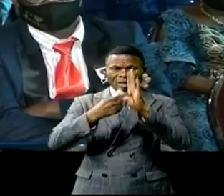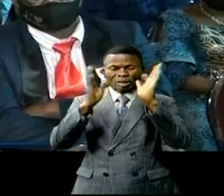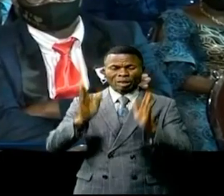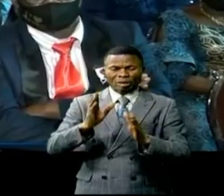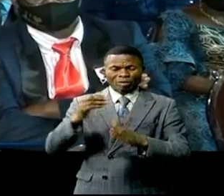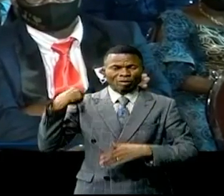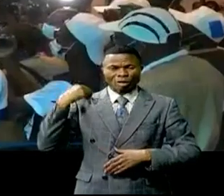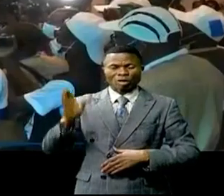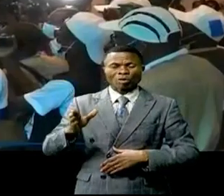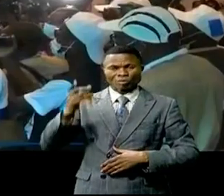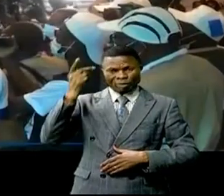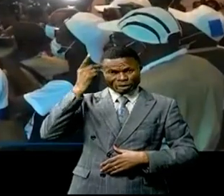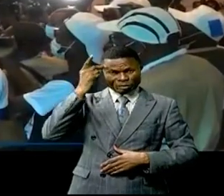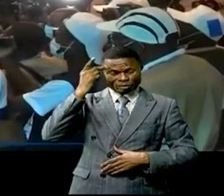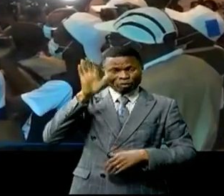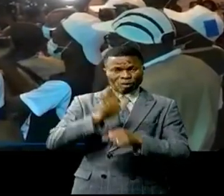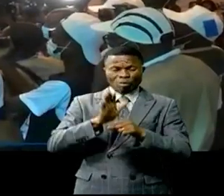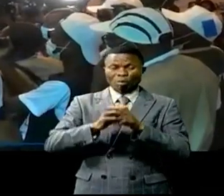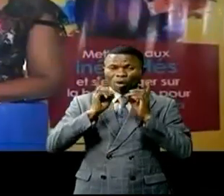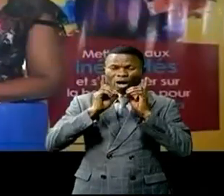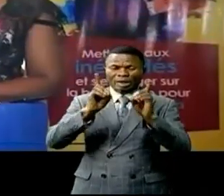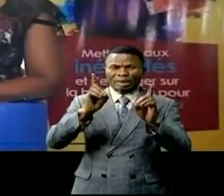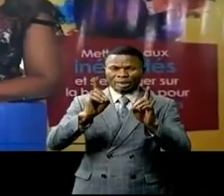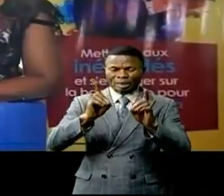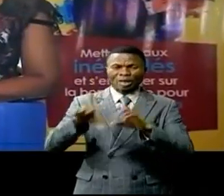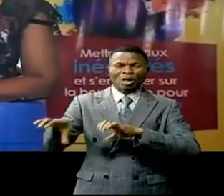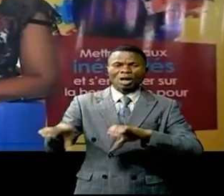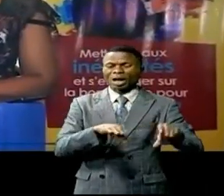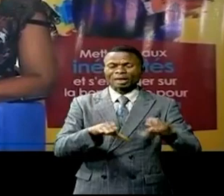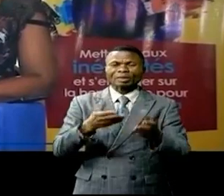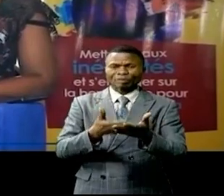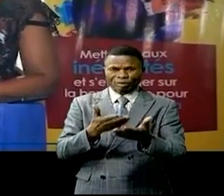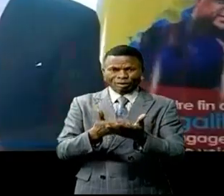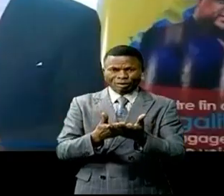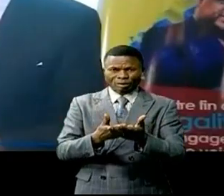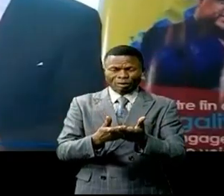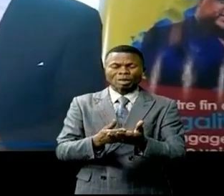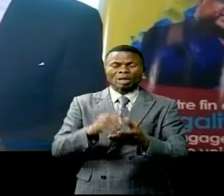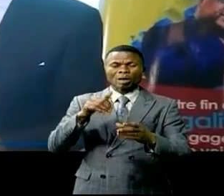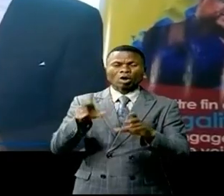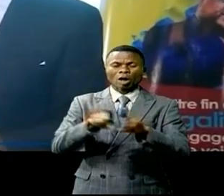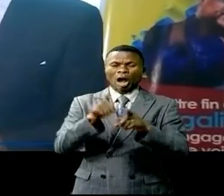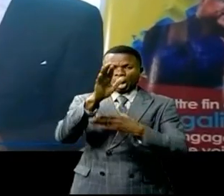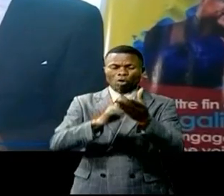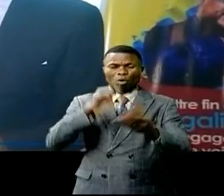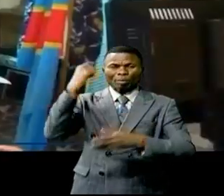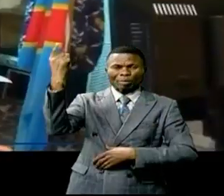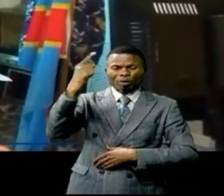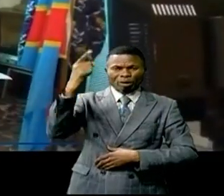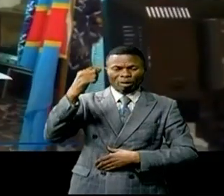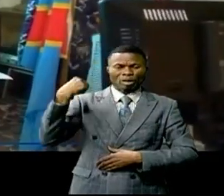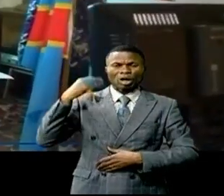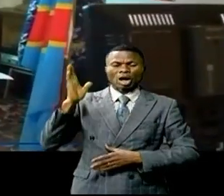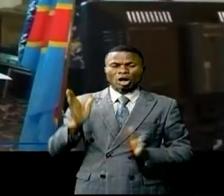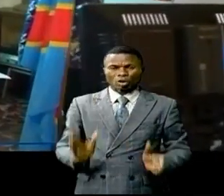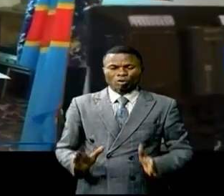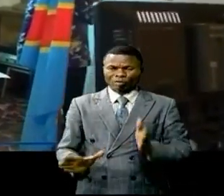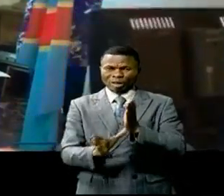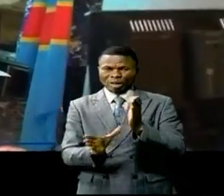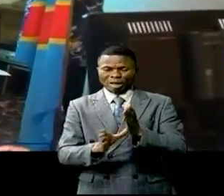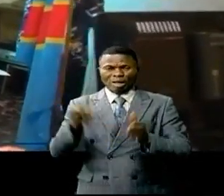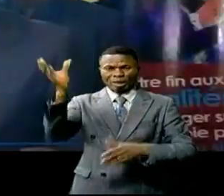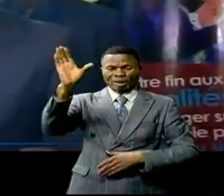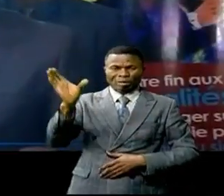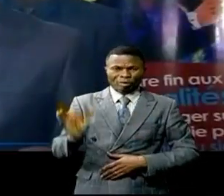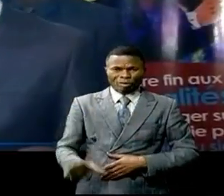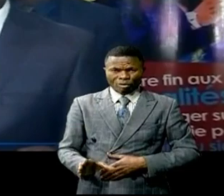central. Plusieurs allocutions marquent cette célébration à caractère mondial, notamment celle du gouverneur AI du Congo